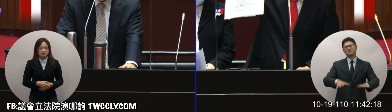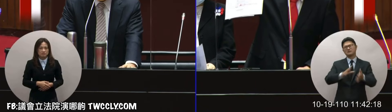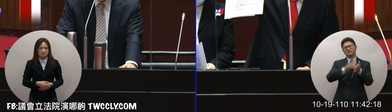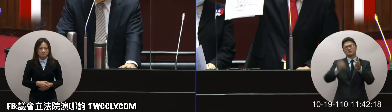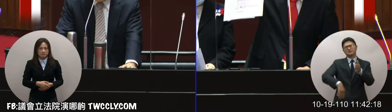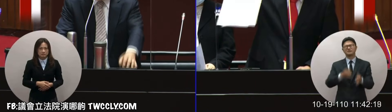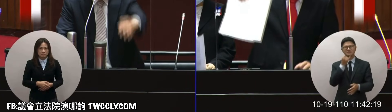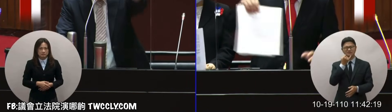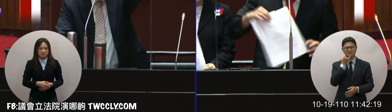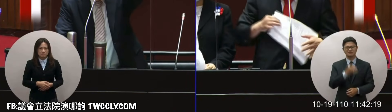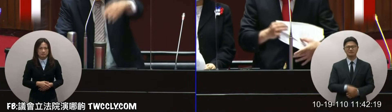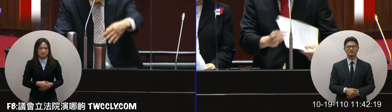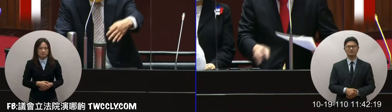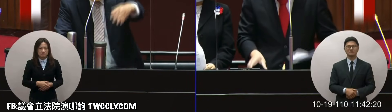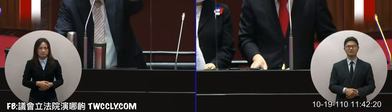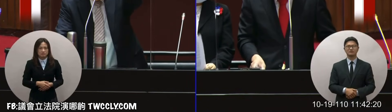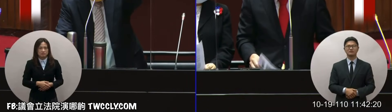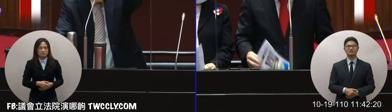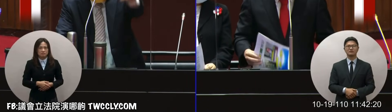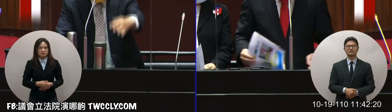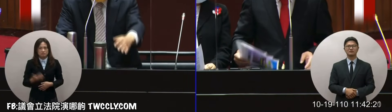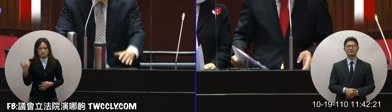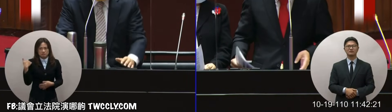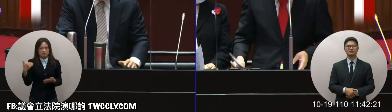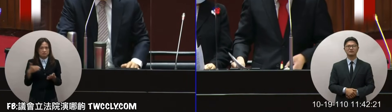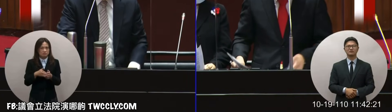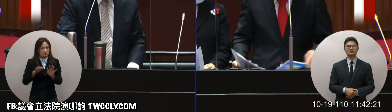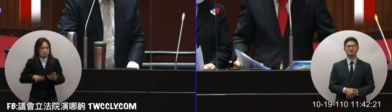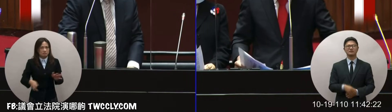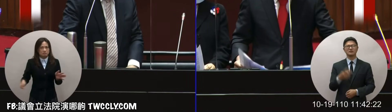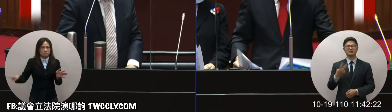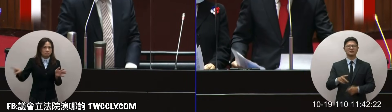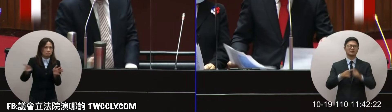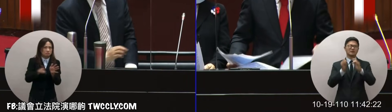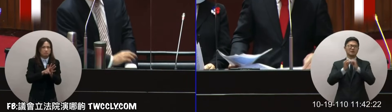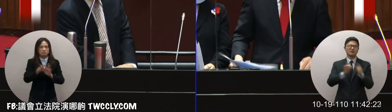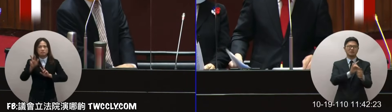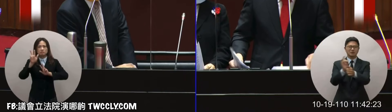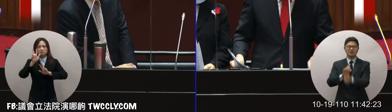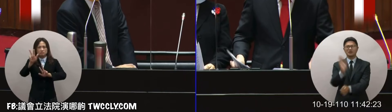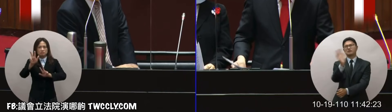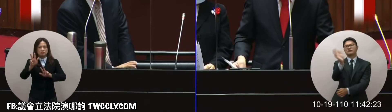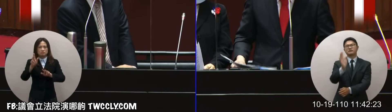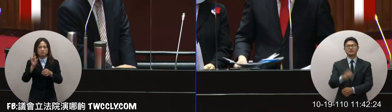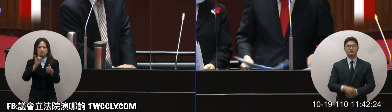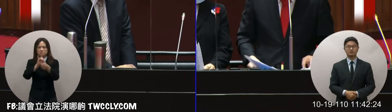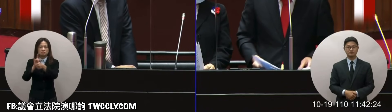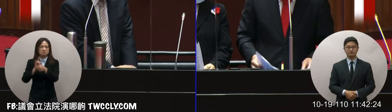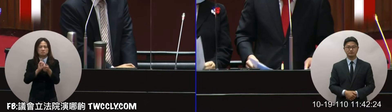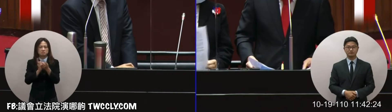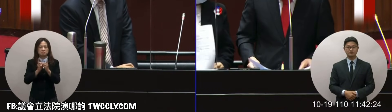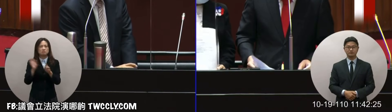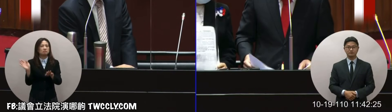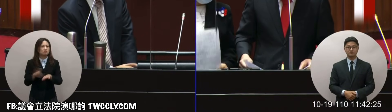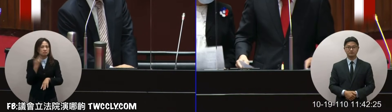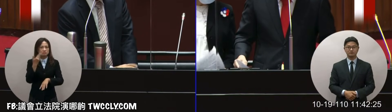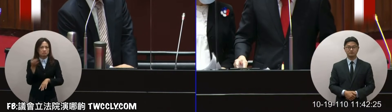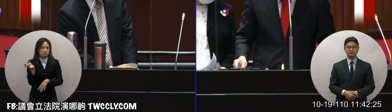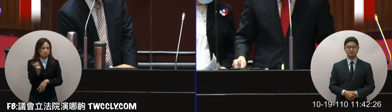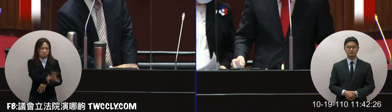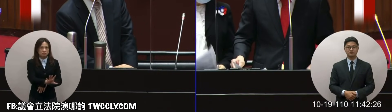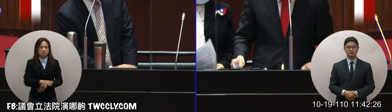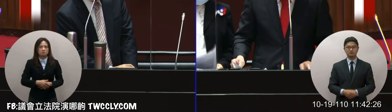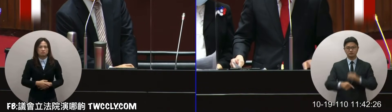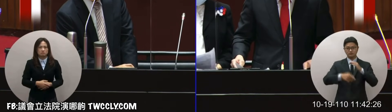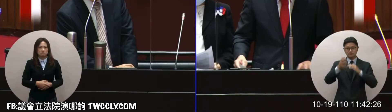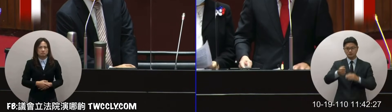要在这里。 我们沿路走来， 不要再 诚实 面对，不要再欺骗国人。 我们从不用诈术。 好，这个院长，我